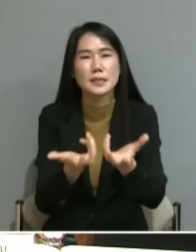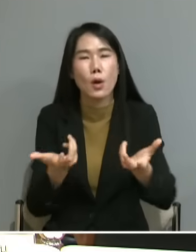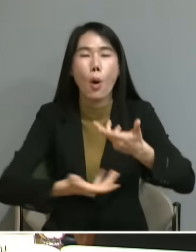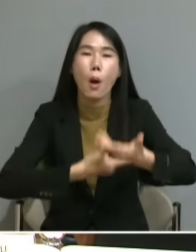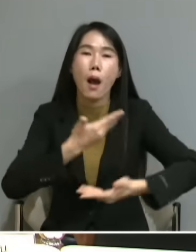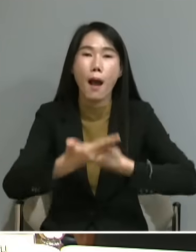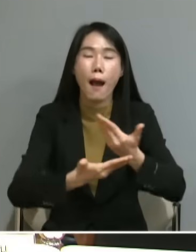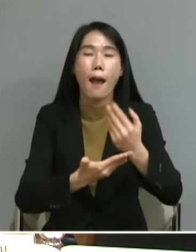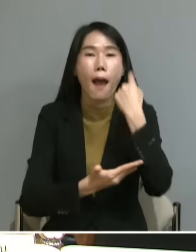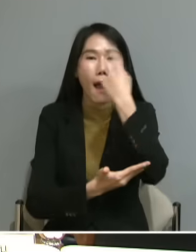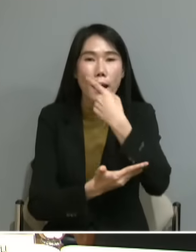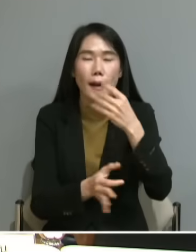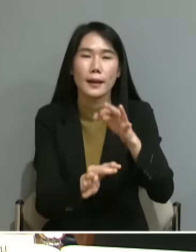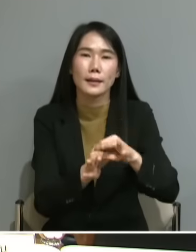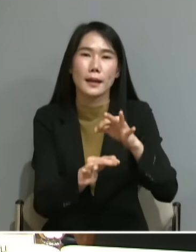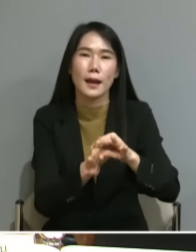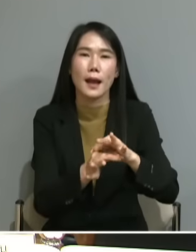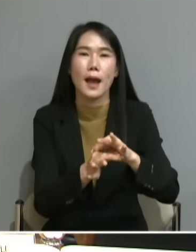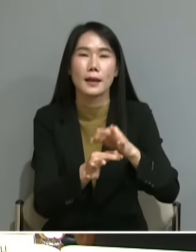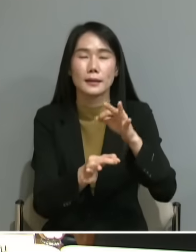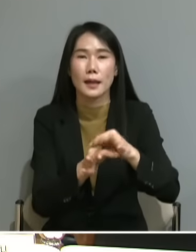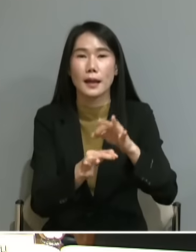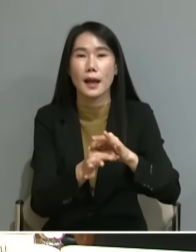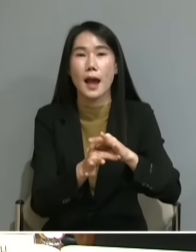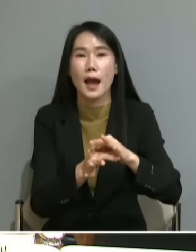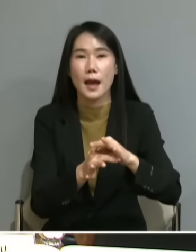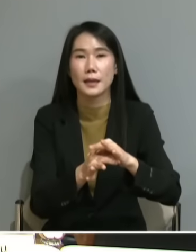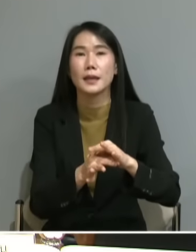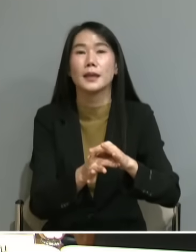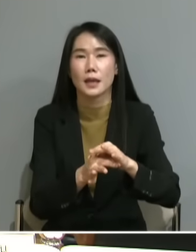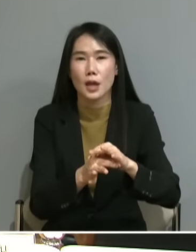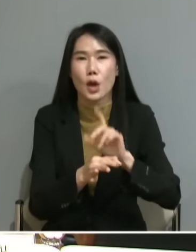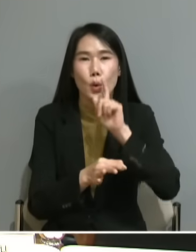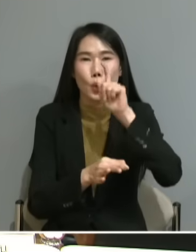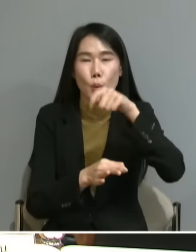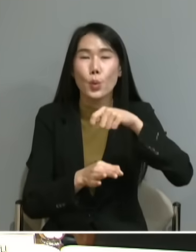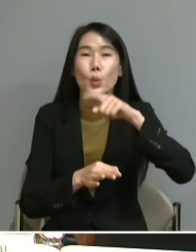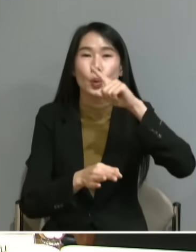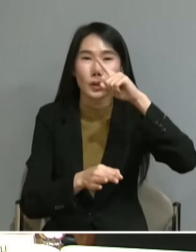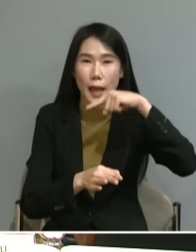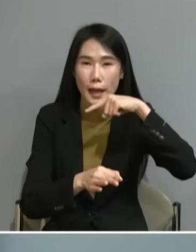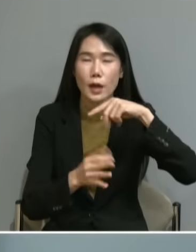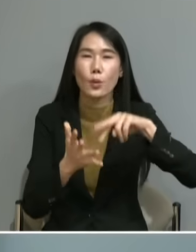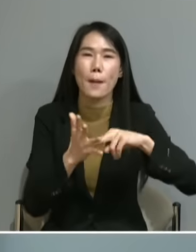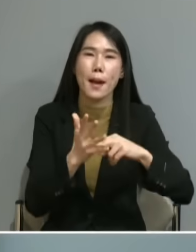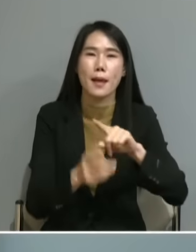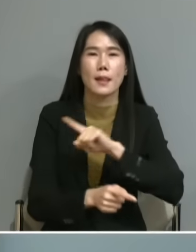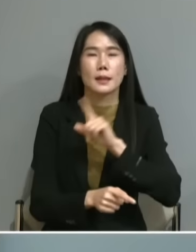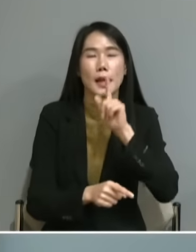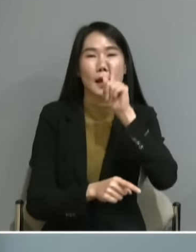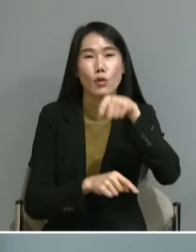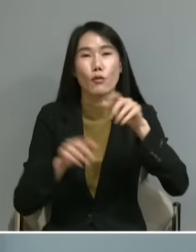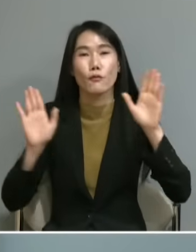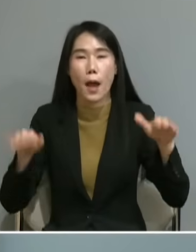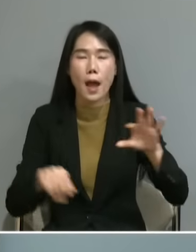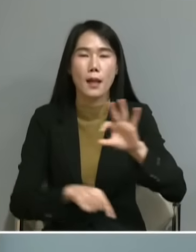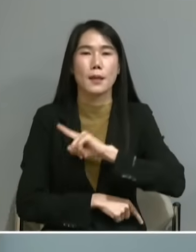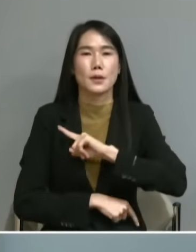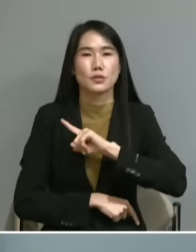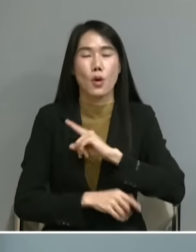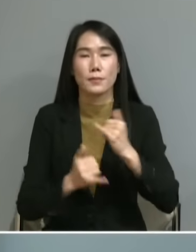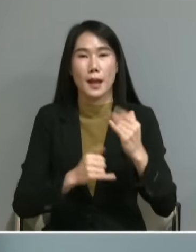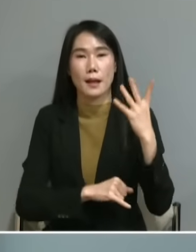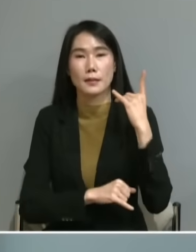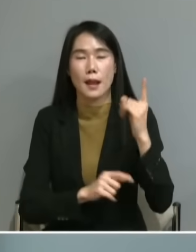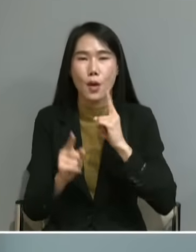ายให้ธนาคารของในกำกับของรัฐคือธนาคารกรุงไทยเป็นผู้ดำเนินการนะครับจากการพูดคุยทั้งหมดแล้วนะครับ